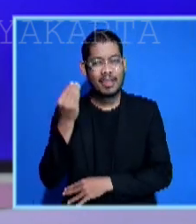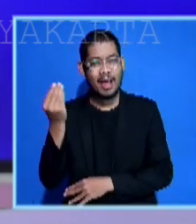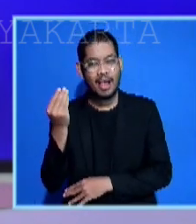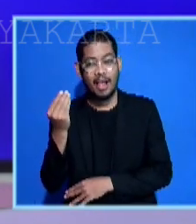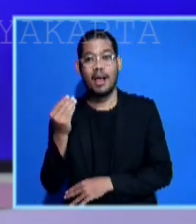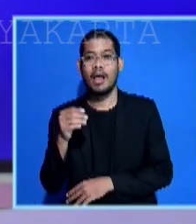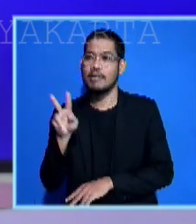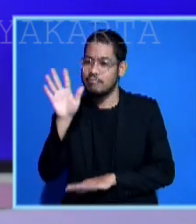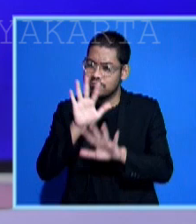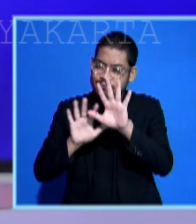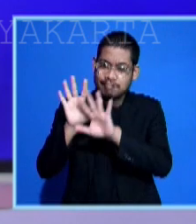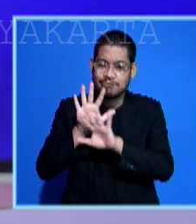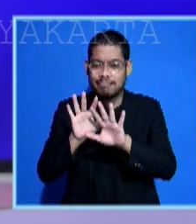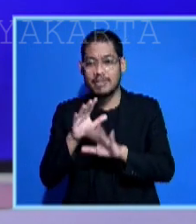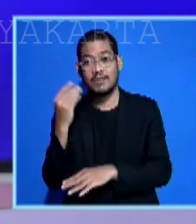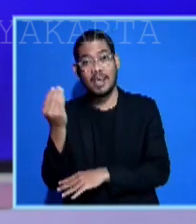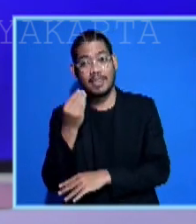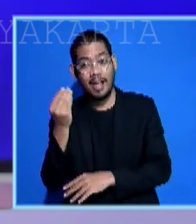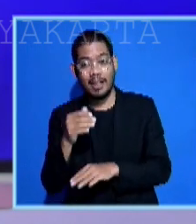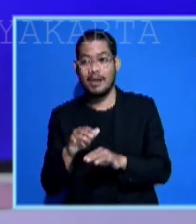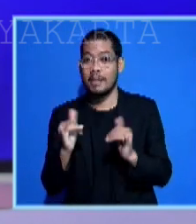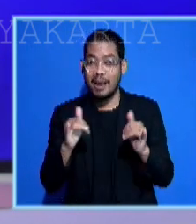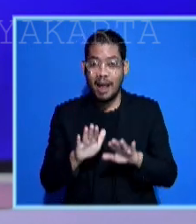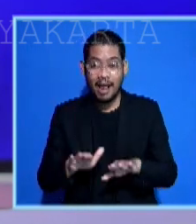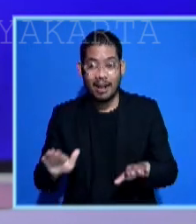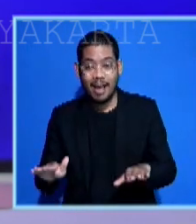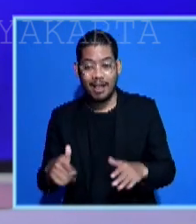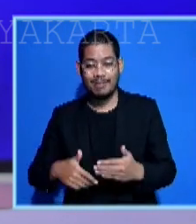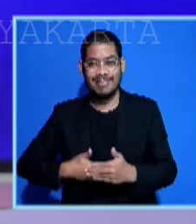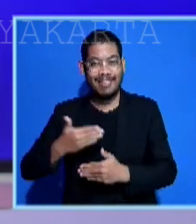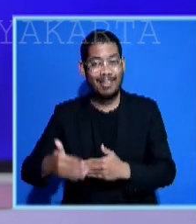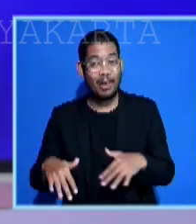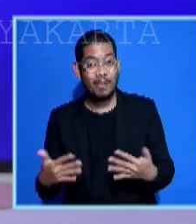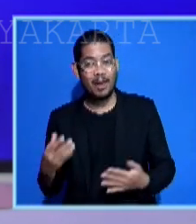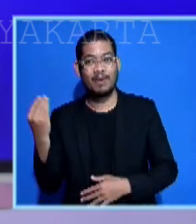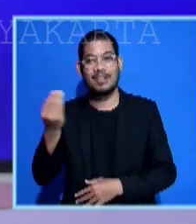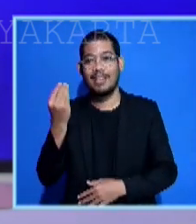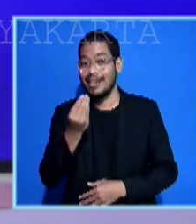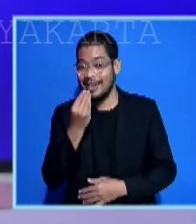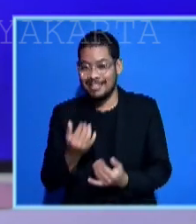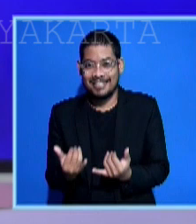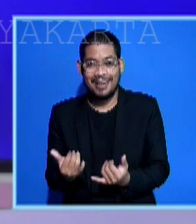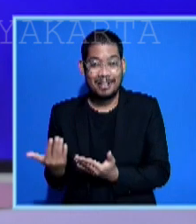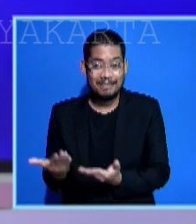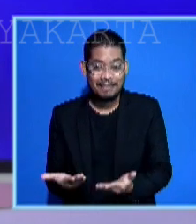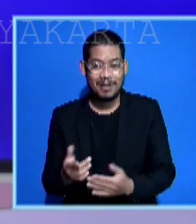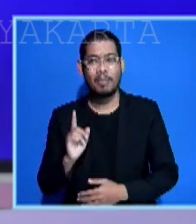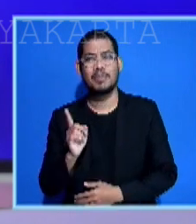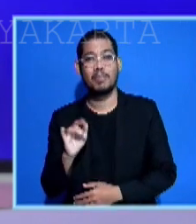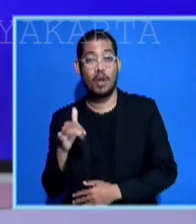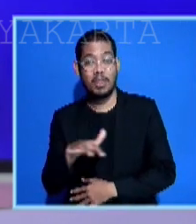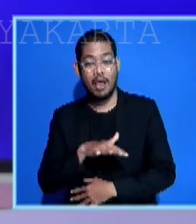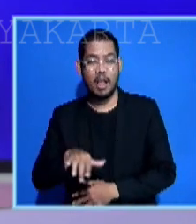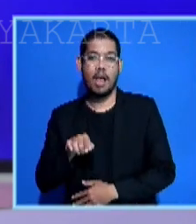kemudian wisata untuk bermain anak-anak, kita akan ajak pemirsa di rumah untuk wisata kuliner. Karena di Yogyakarta tidak hanya wisata-wisata